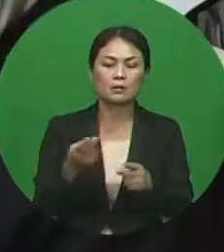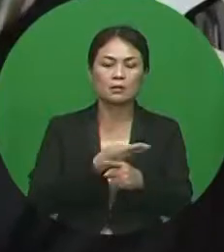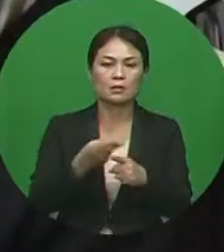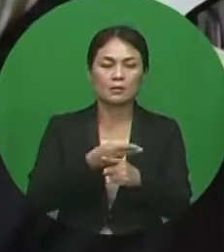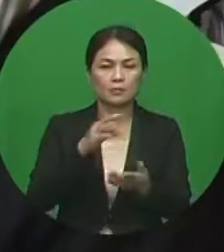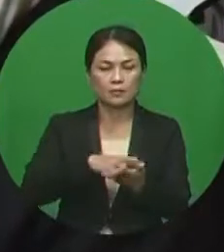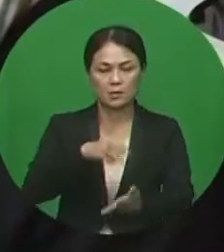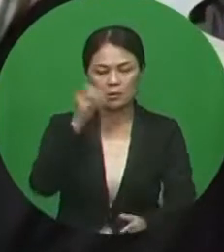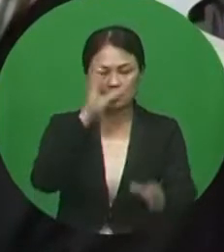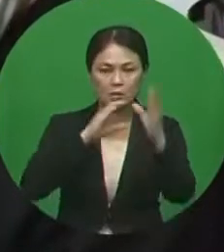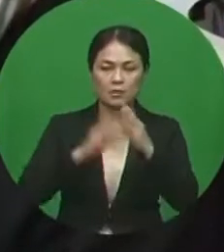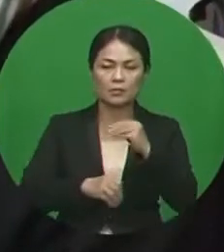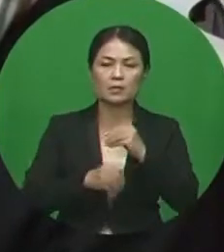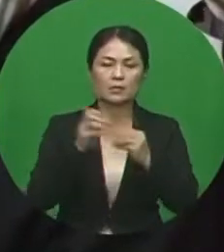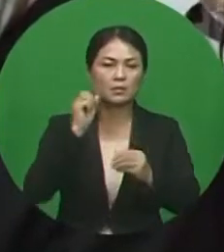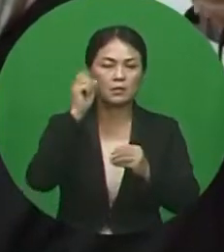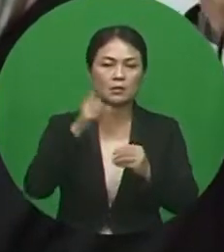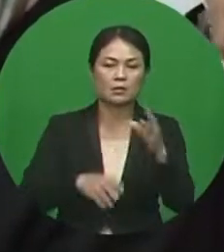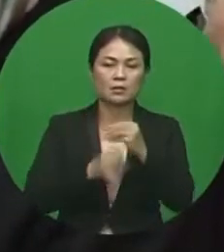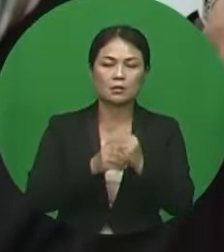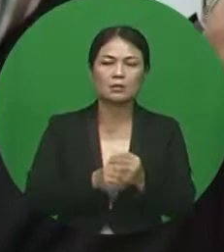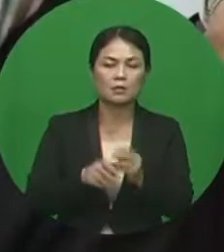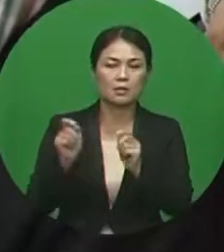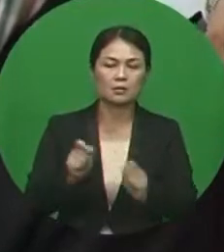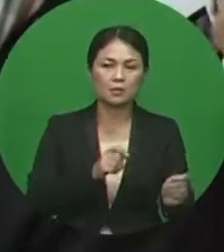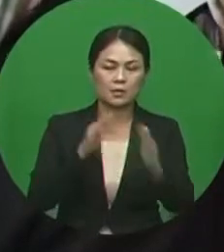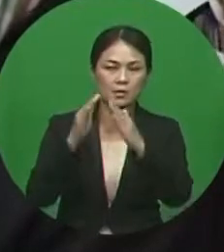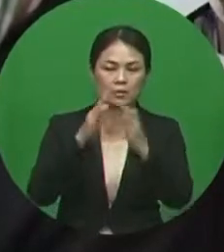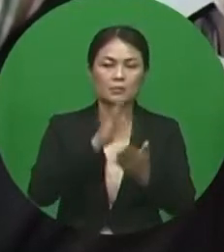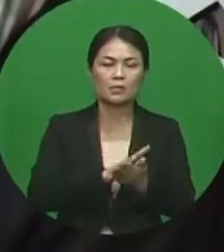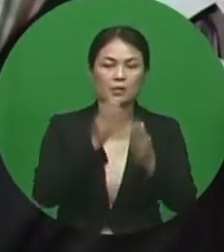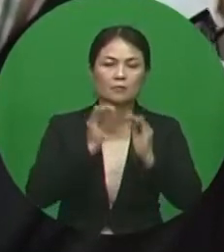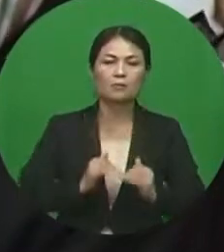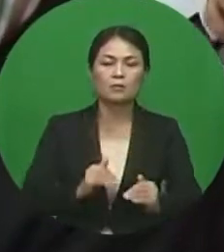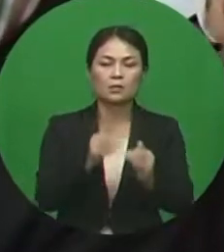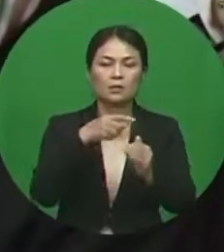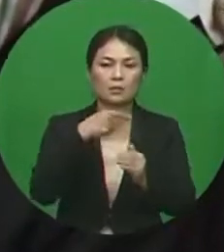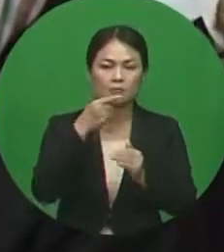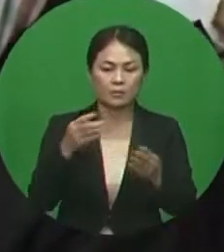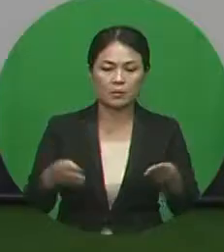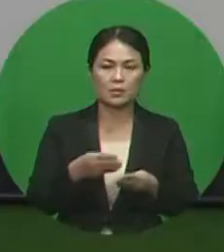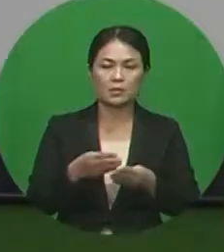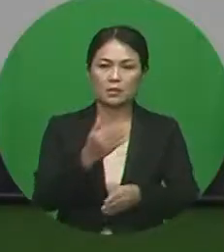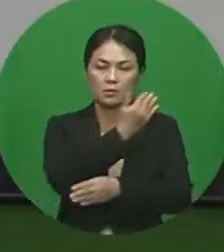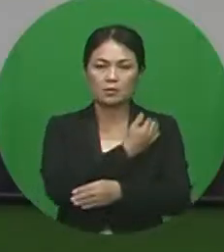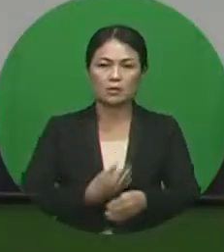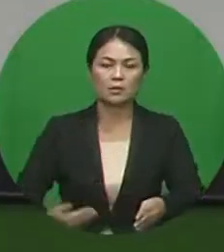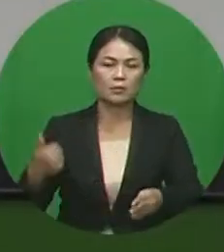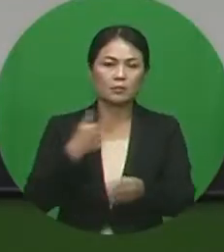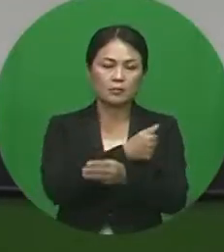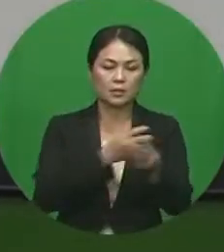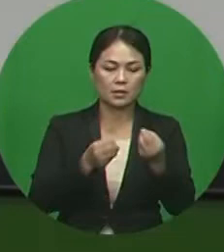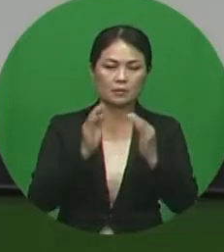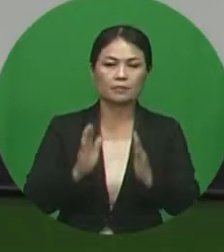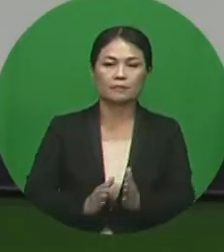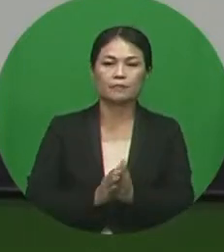ត្តសិក្សាស្វែងយល់បន្ថែមនៅក្នុងសាលាភូមិន្ទរដ្ឋបាលដោយស្របទៅតាមប្រសាសន៍ណែនាំរបស់សម្ដេចតេជោនាយករដ្ឋមន្